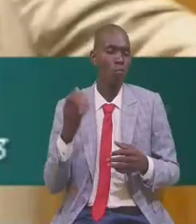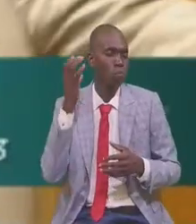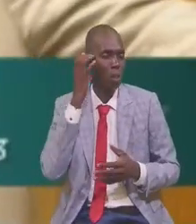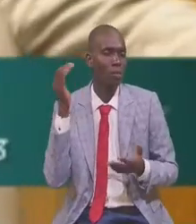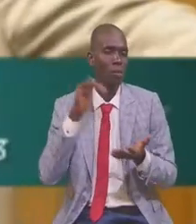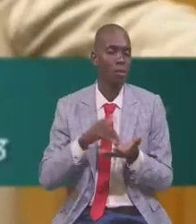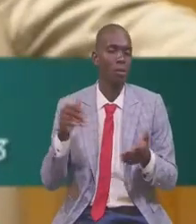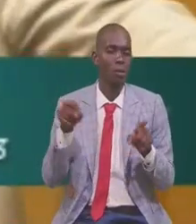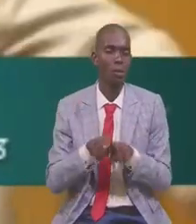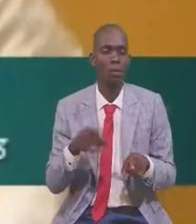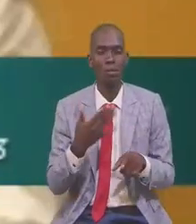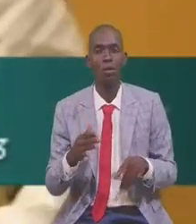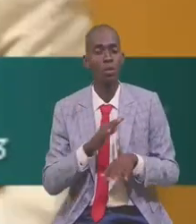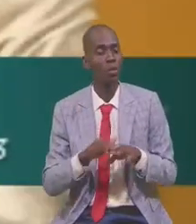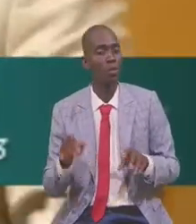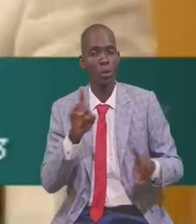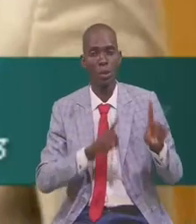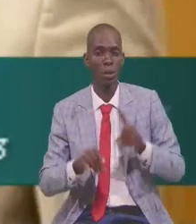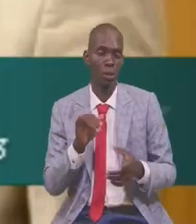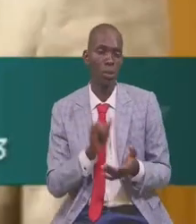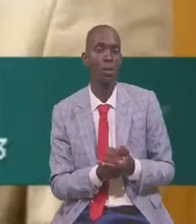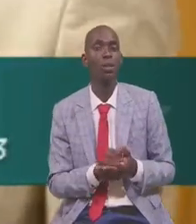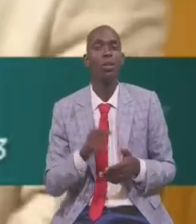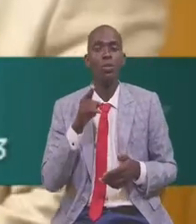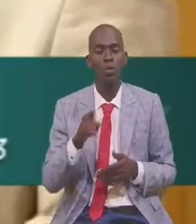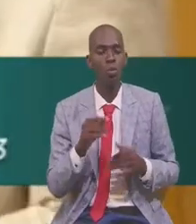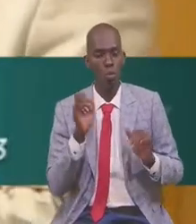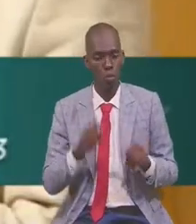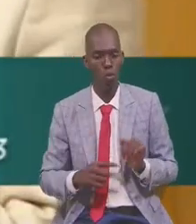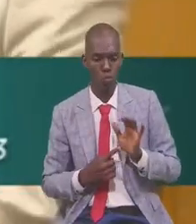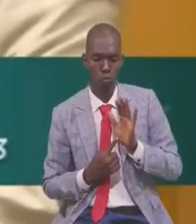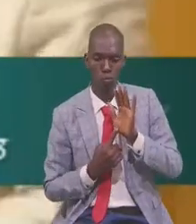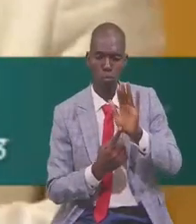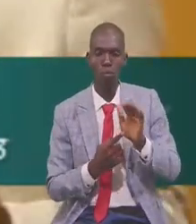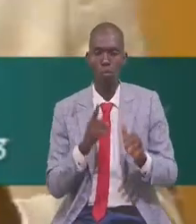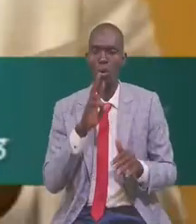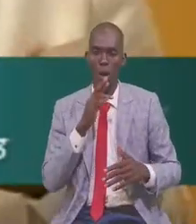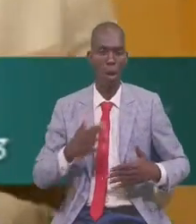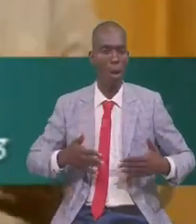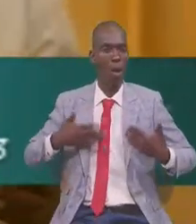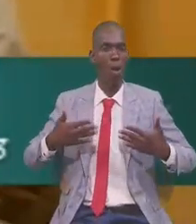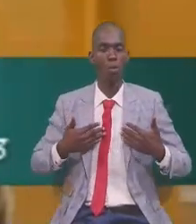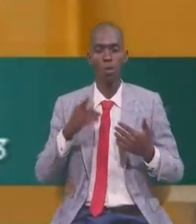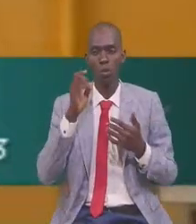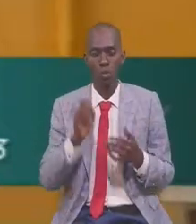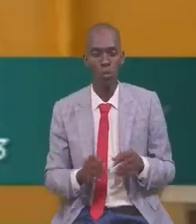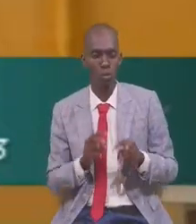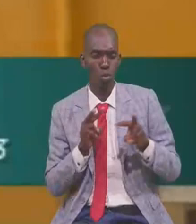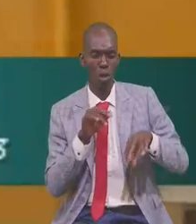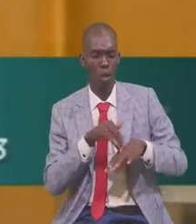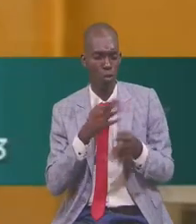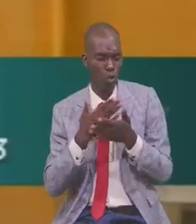tu ne dis pas ça. Tu as l'air excité. C'est comme s'il y a quelque chose en